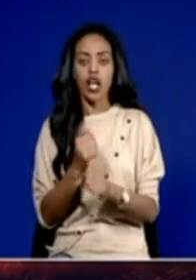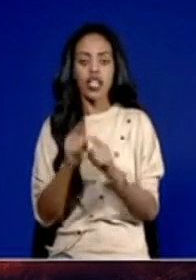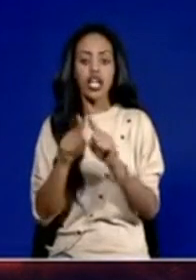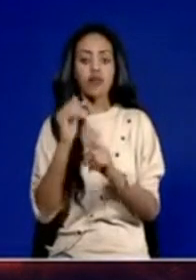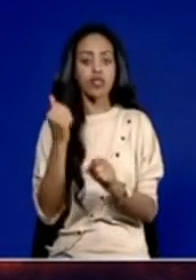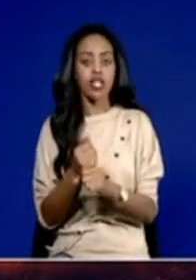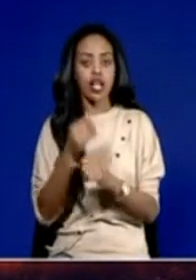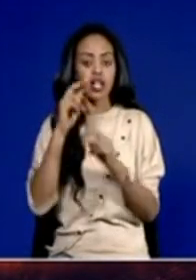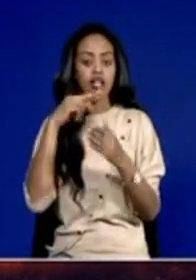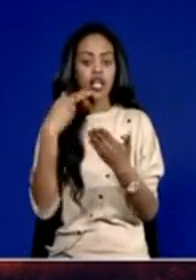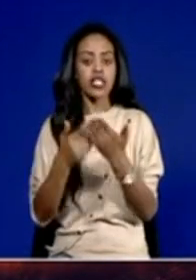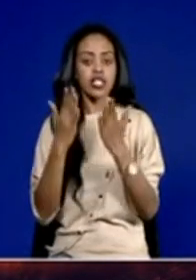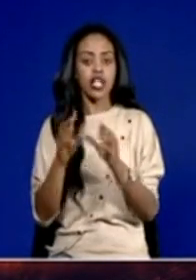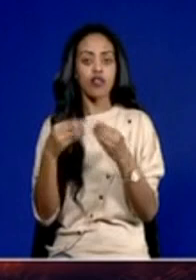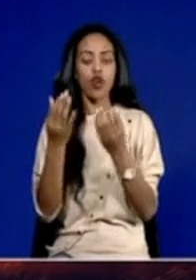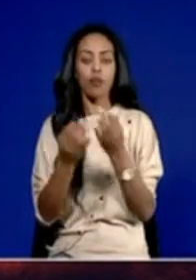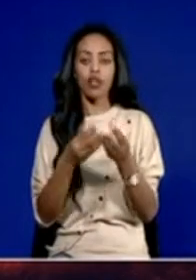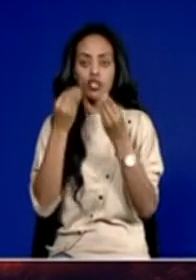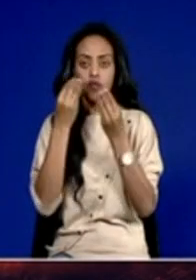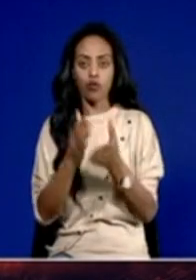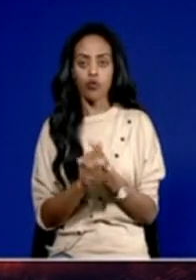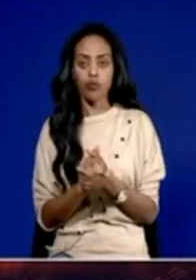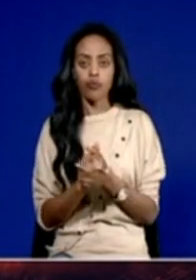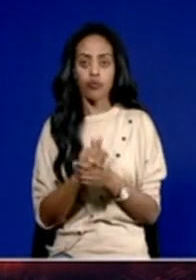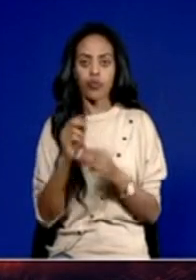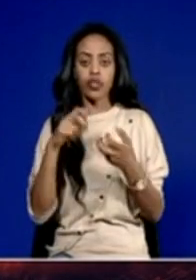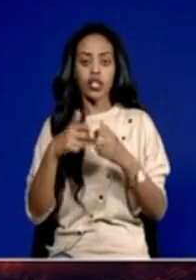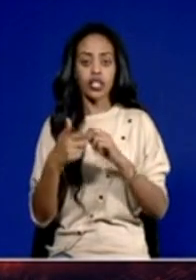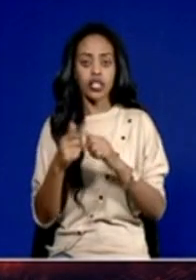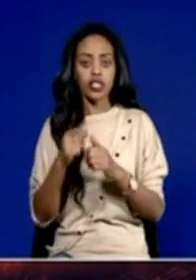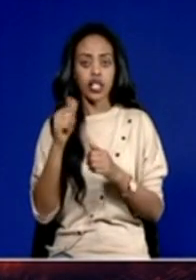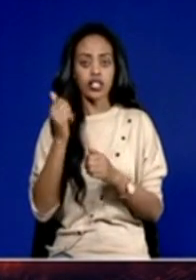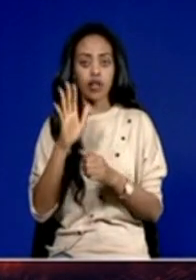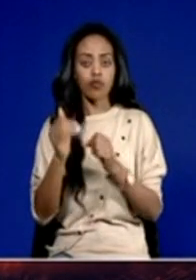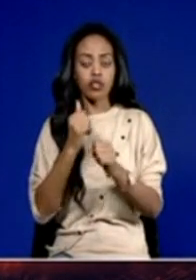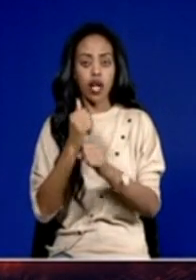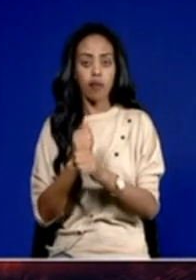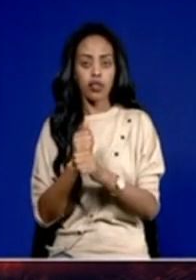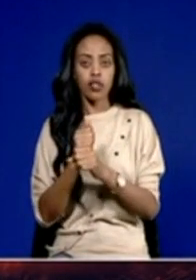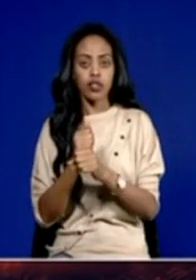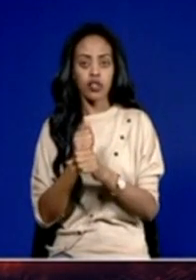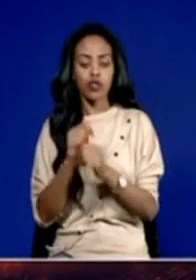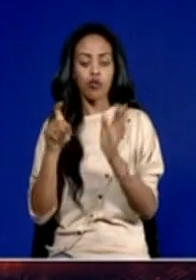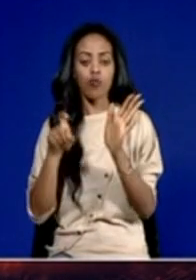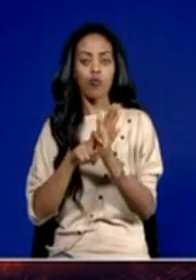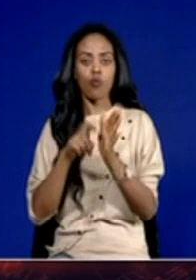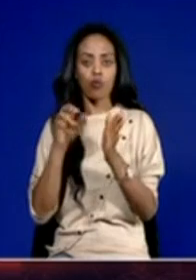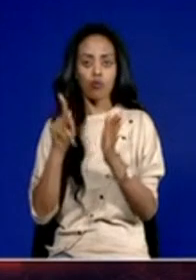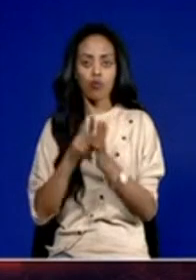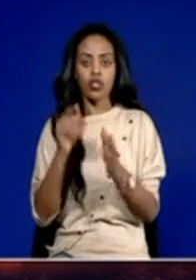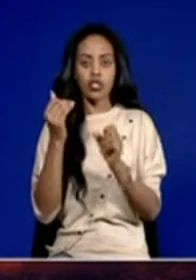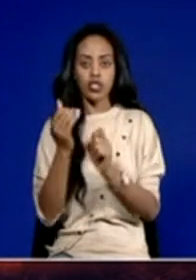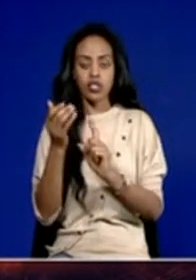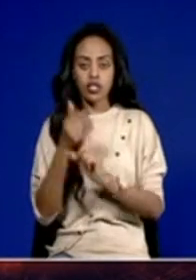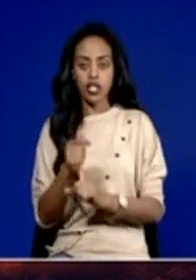ዝሰርሐ ንጋዜጠኛታት ኣብ ዝሃቦ መግለፂ ኣፍሊጡ ኤሌክትሪሲቲ ዝምልከት ናይ 15 ዓመት ሮድማፕን ፖሊሲ ብሪፍን ዝሓዘ ኣብ